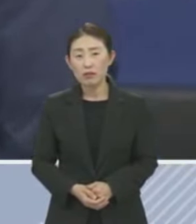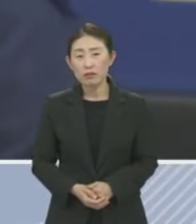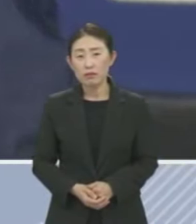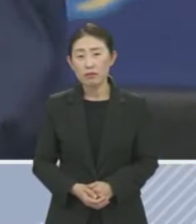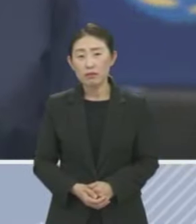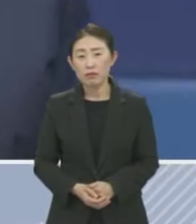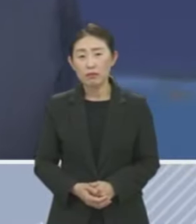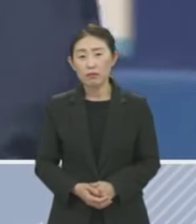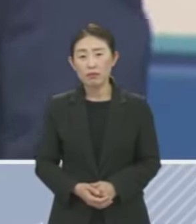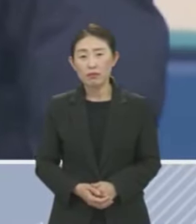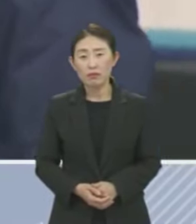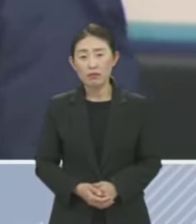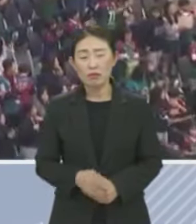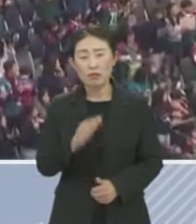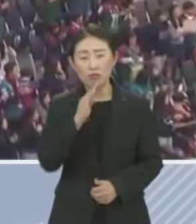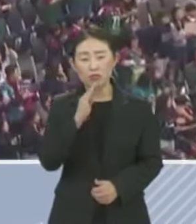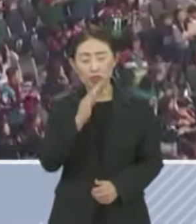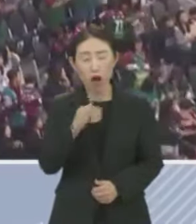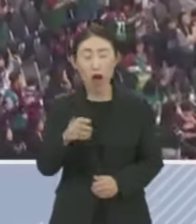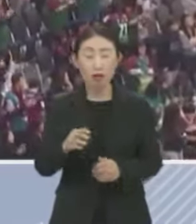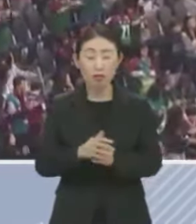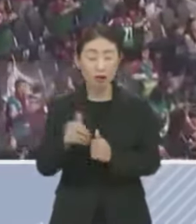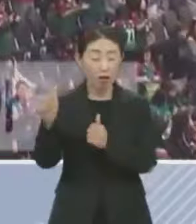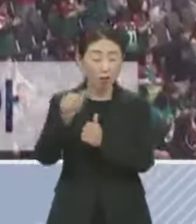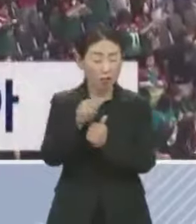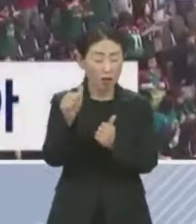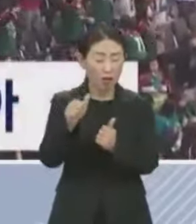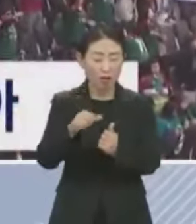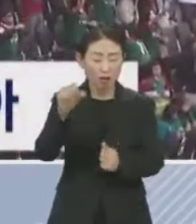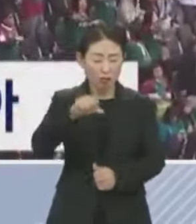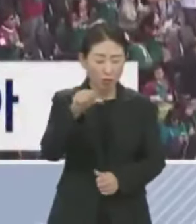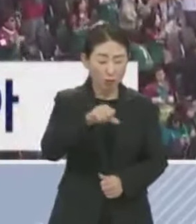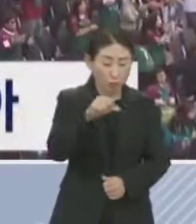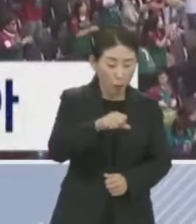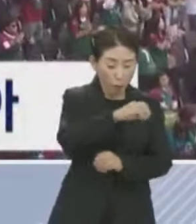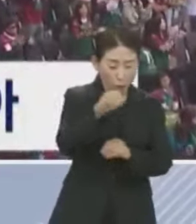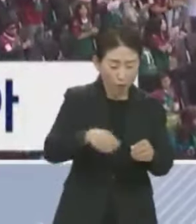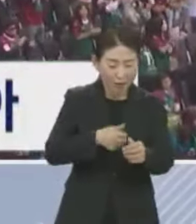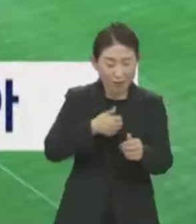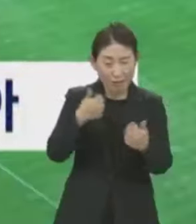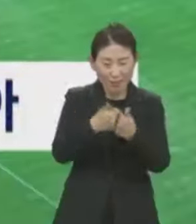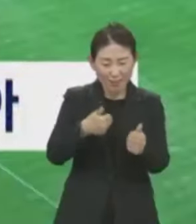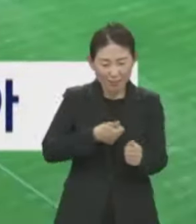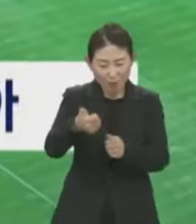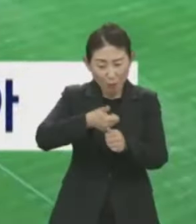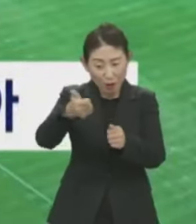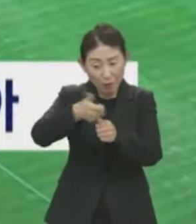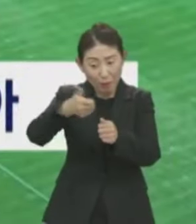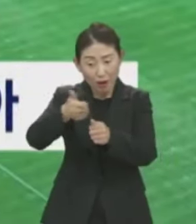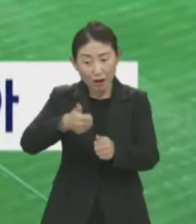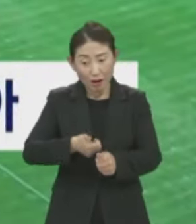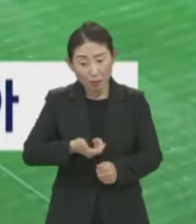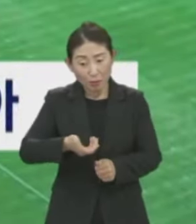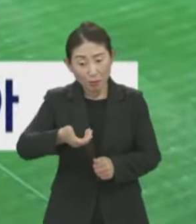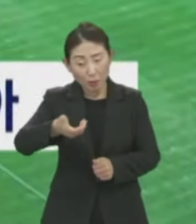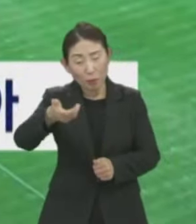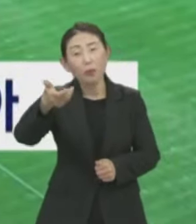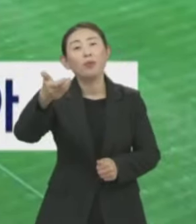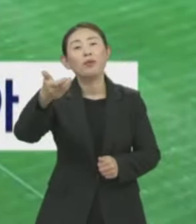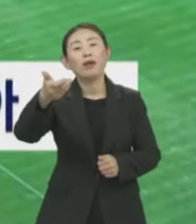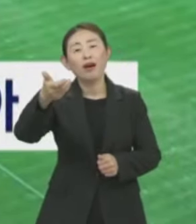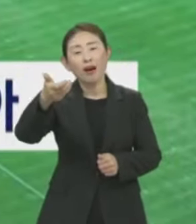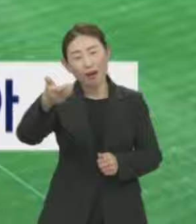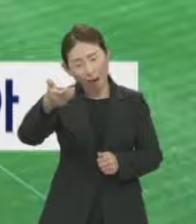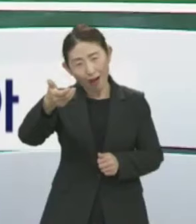그 어려운 시기를 지나고 우리가 연승을 하면서 조금 이렇게 지지 않았던 경기를 했던 것들이